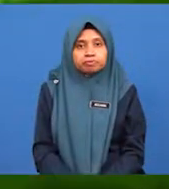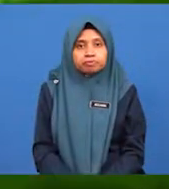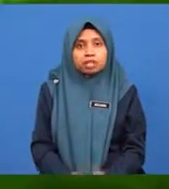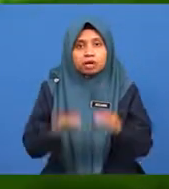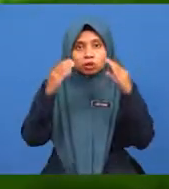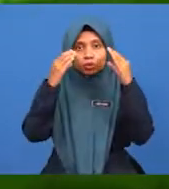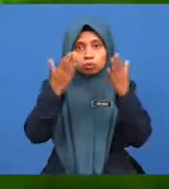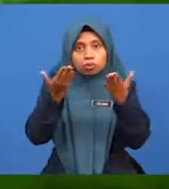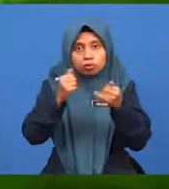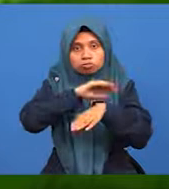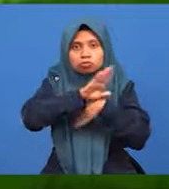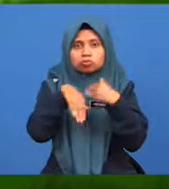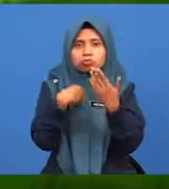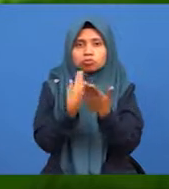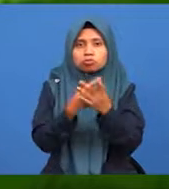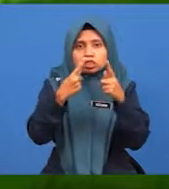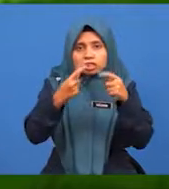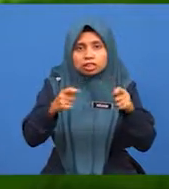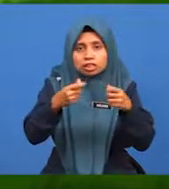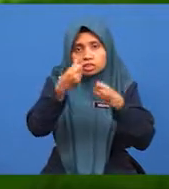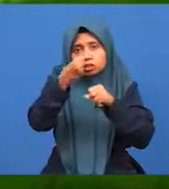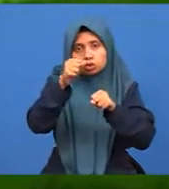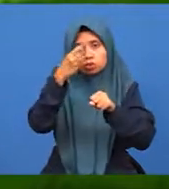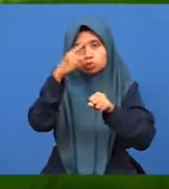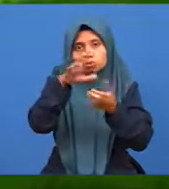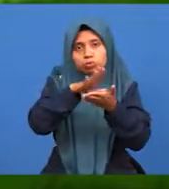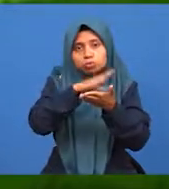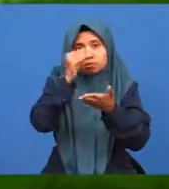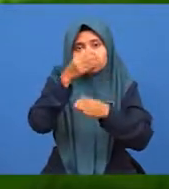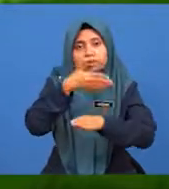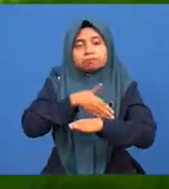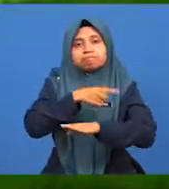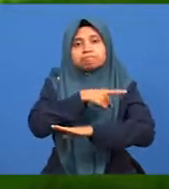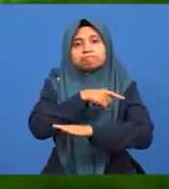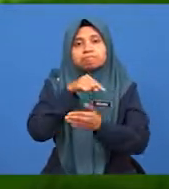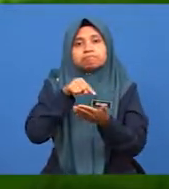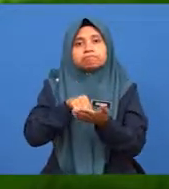Cikgu harap murid-murid telah pun bersedia untuk pembelajaran pada hari ini.